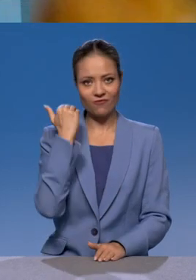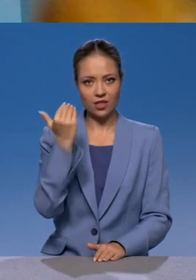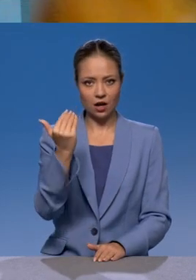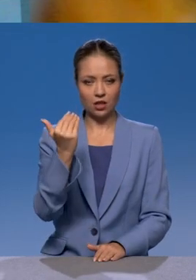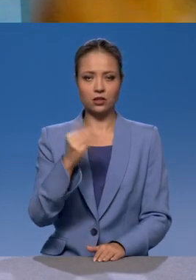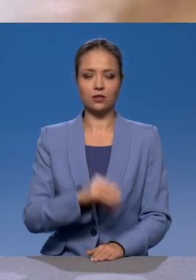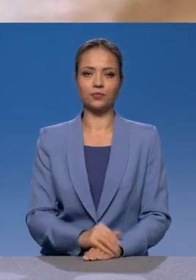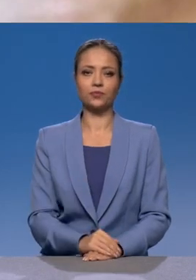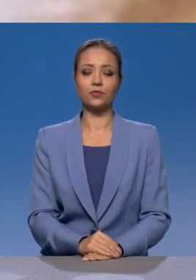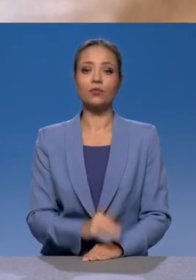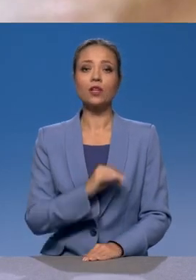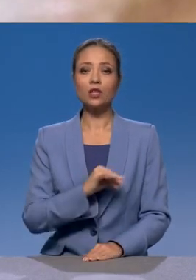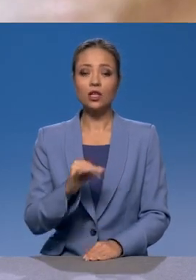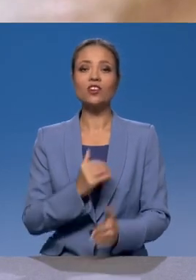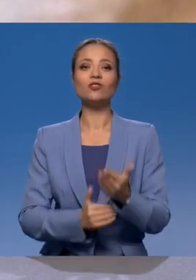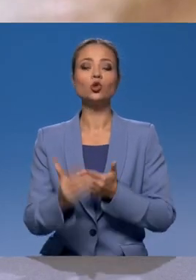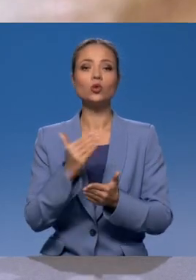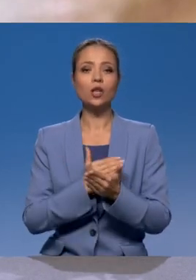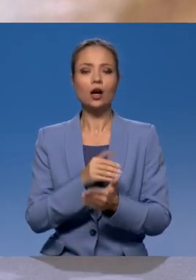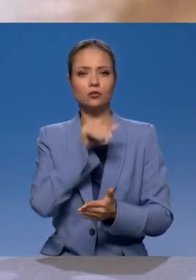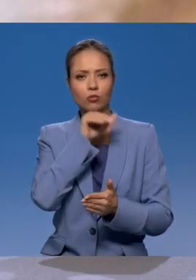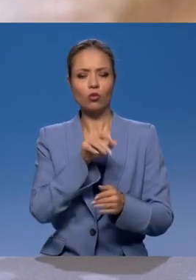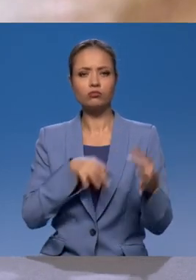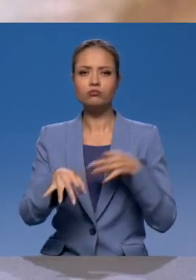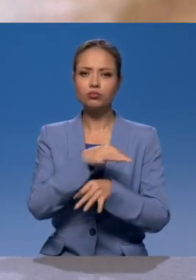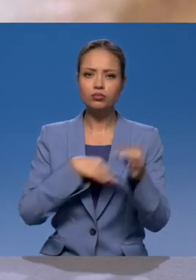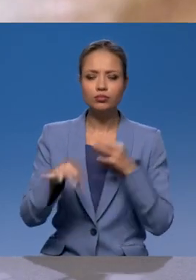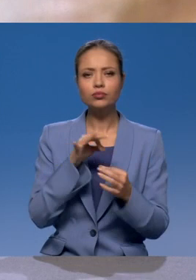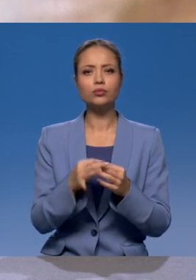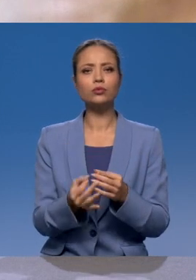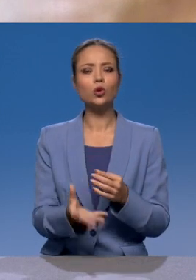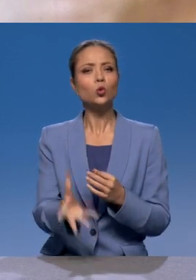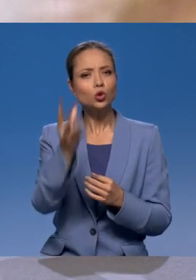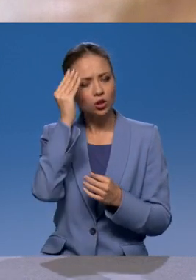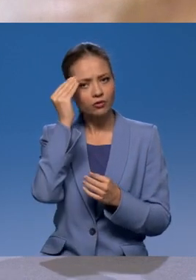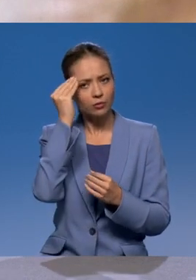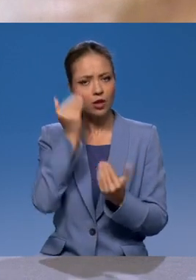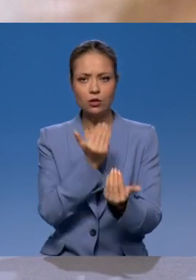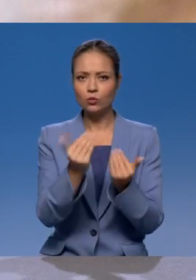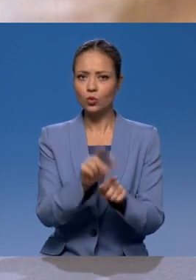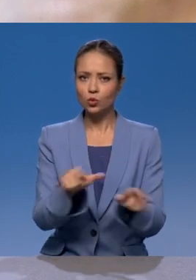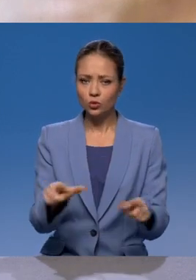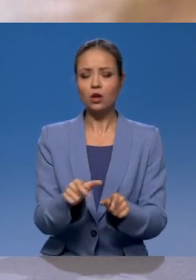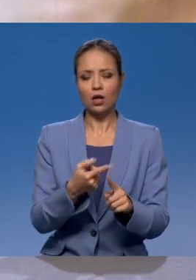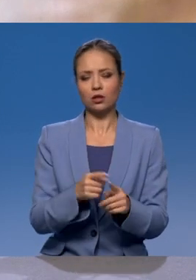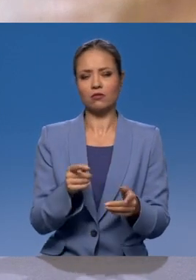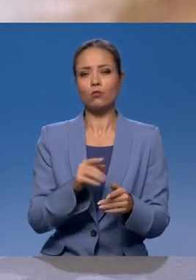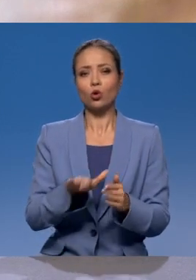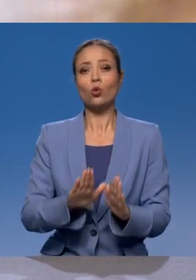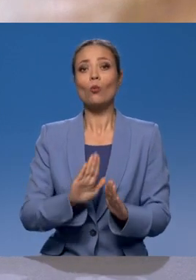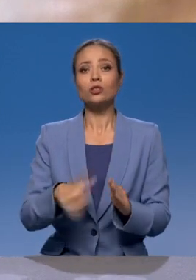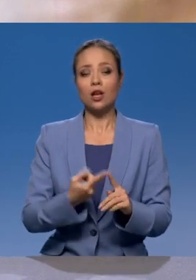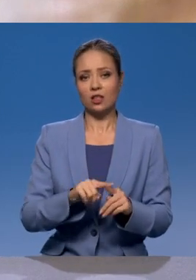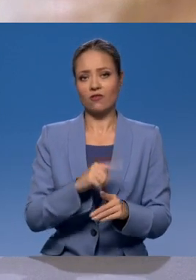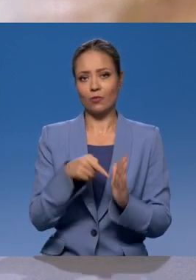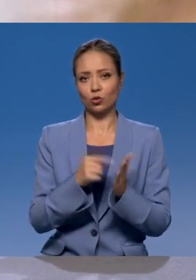кстати, экспертного обсуждения с вовлечением широкой общественности должен этот вопрос решаться. Примем сейчас обязательно телефонный звонок. Подождите буквально